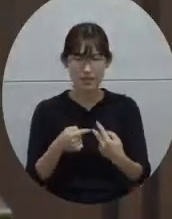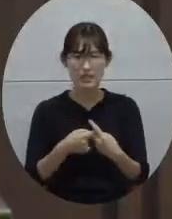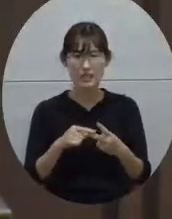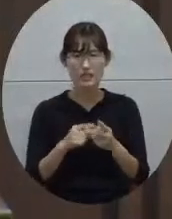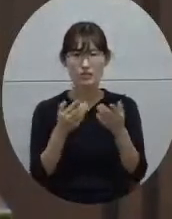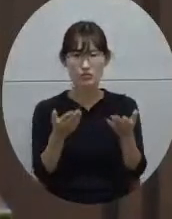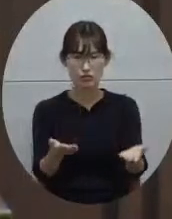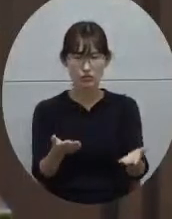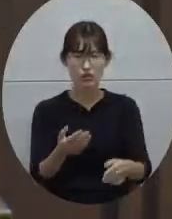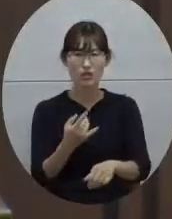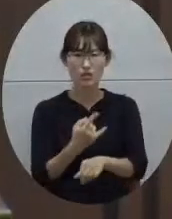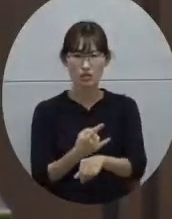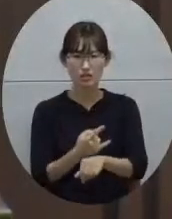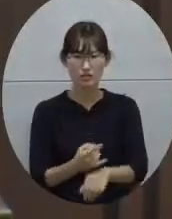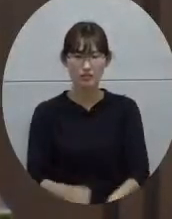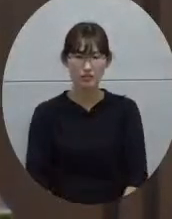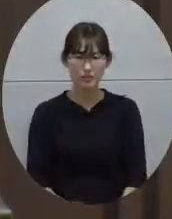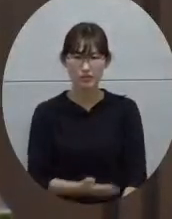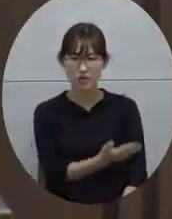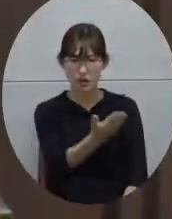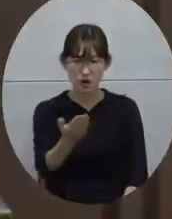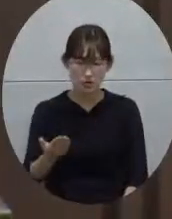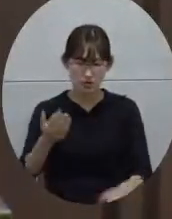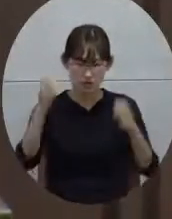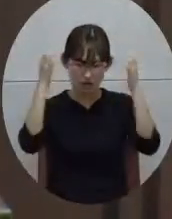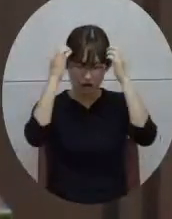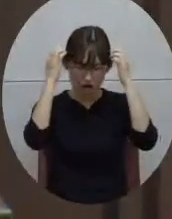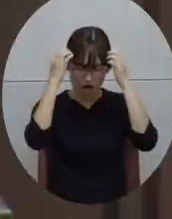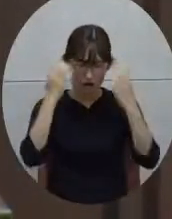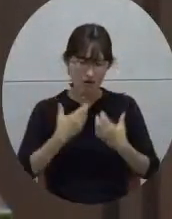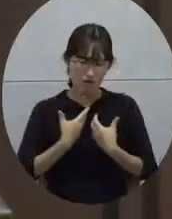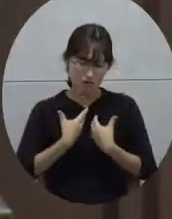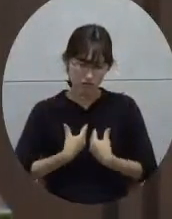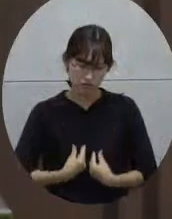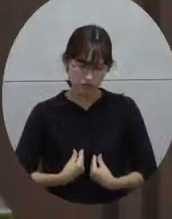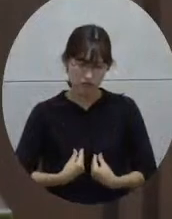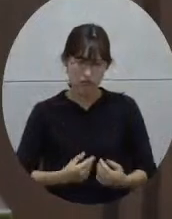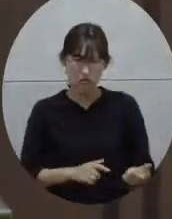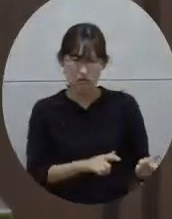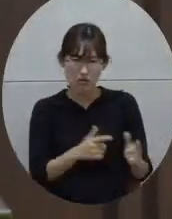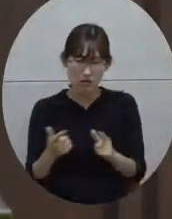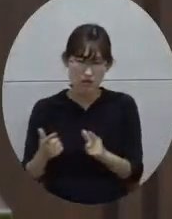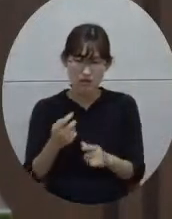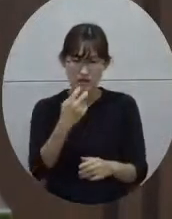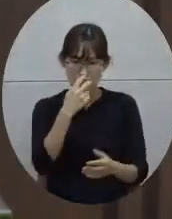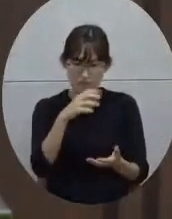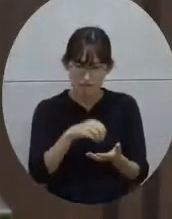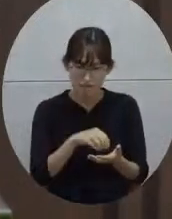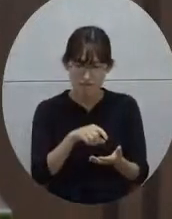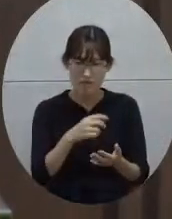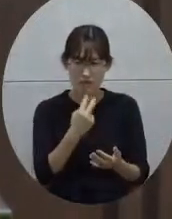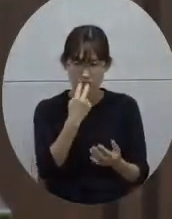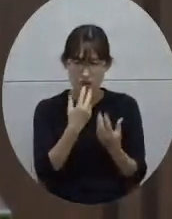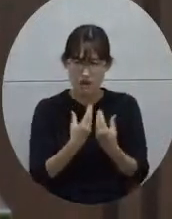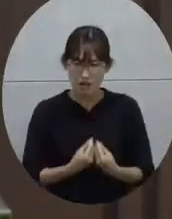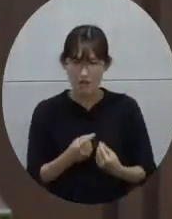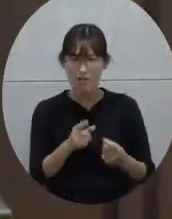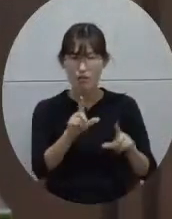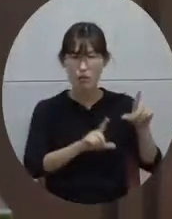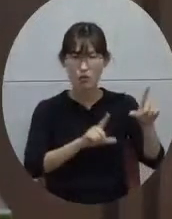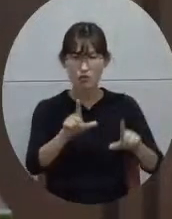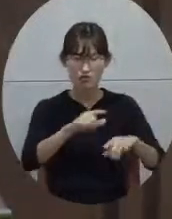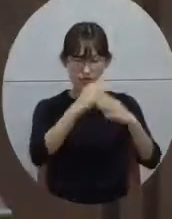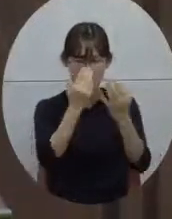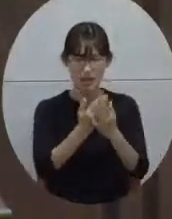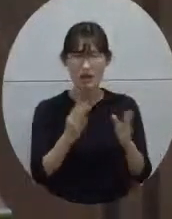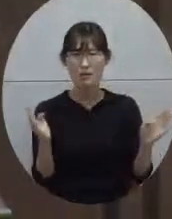시민 여러분의 시름과 좌절, 실망과 한숨이 기쁨과 기대, 희망과 행복으로 바뀔